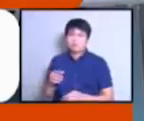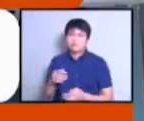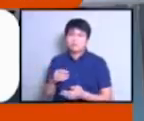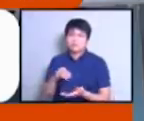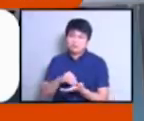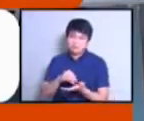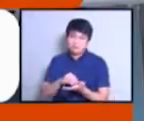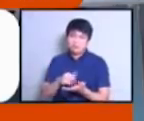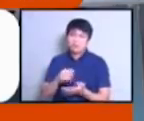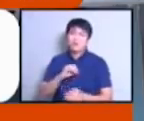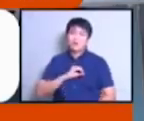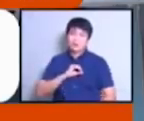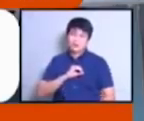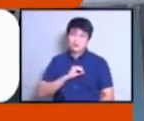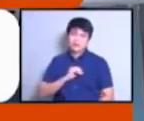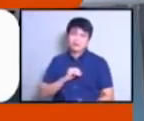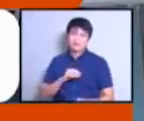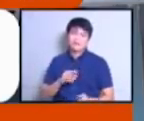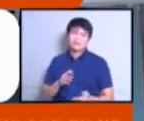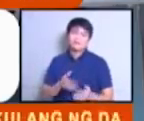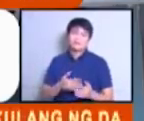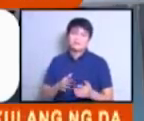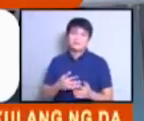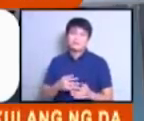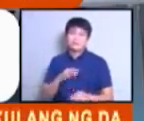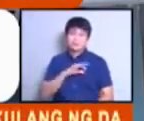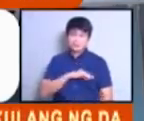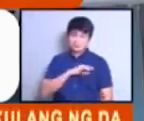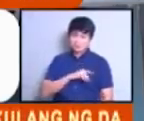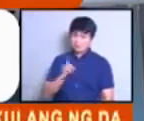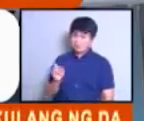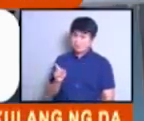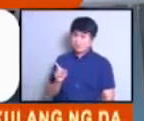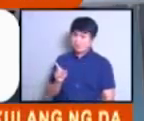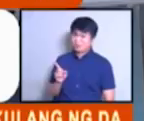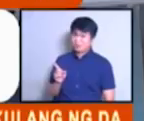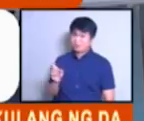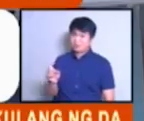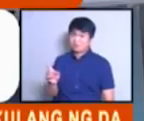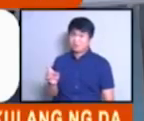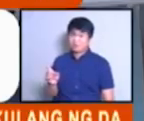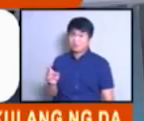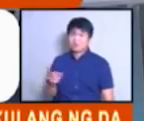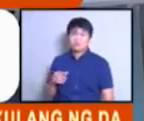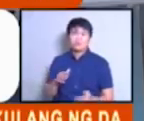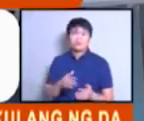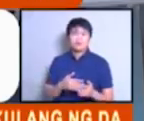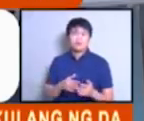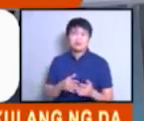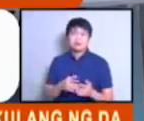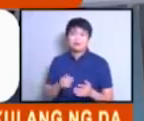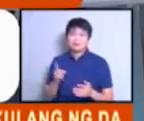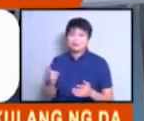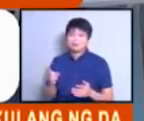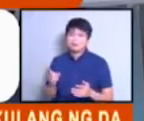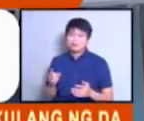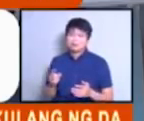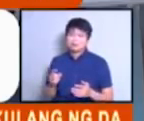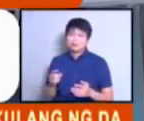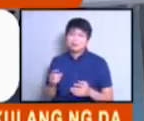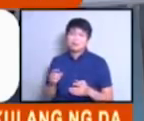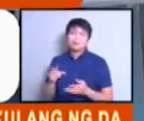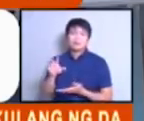okay. Po. Okay. Sir, kumikita ka ba rito sa kantang ito? Copyright po yung kanta na yan, sir, kasi sa Just Another Woman po